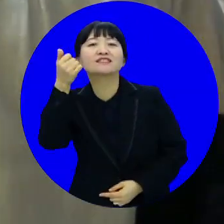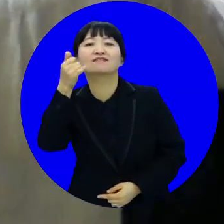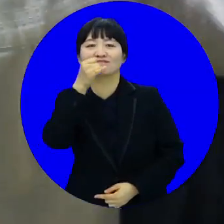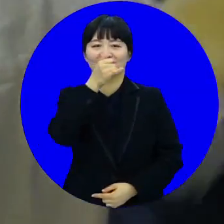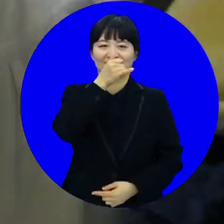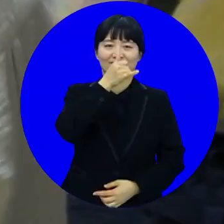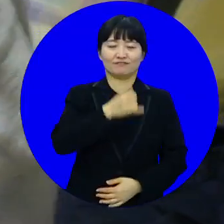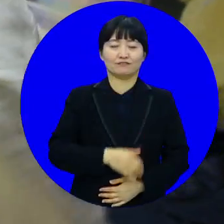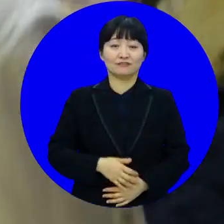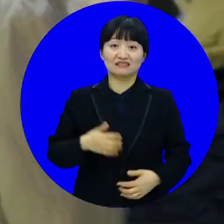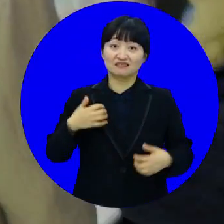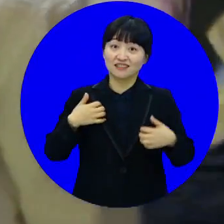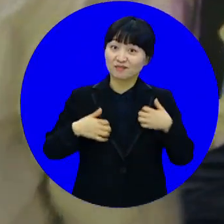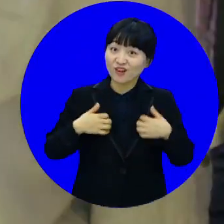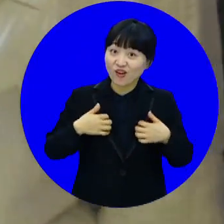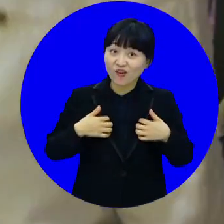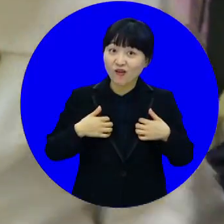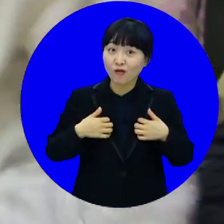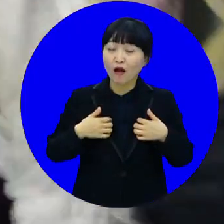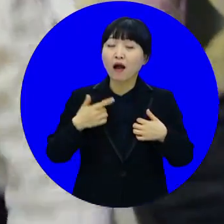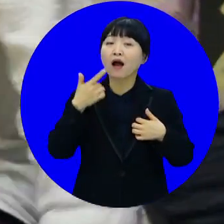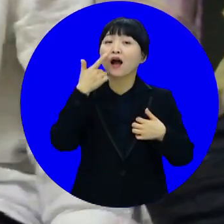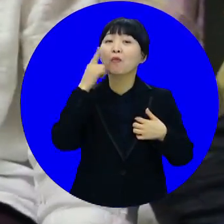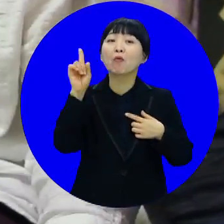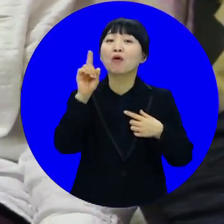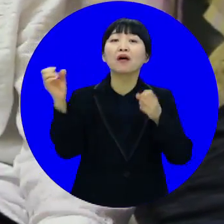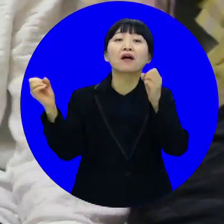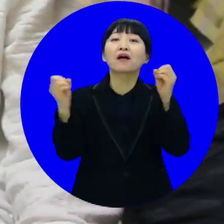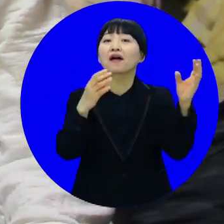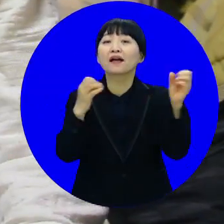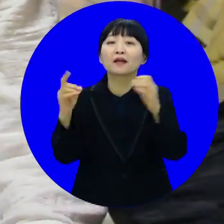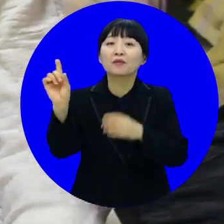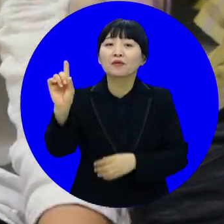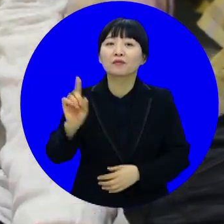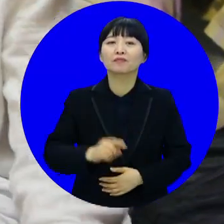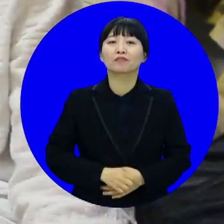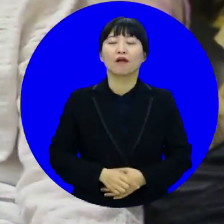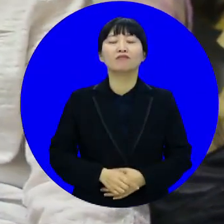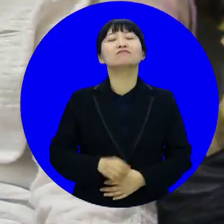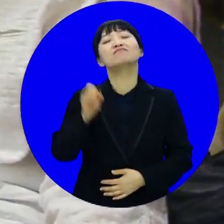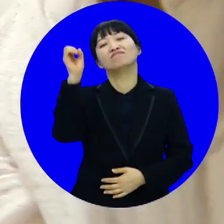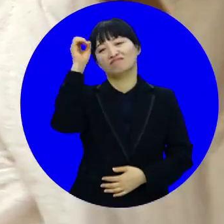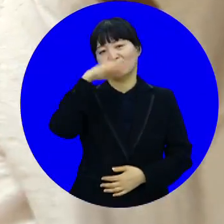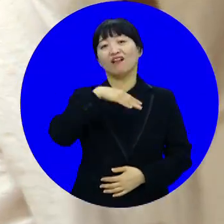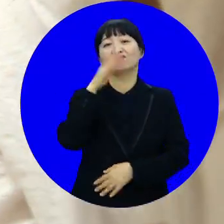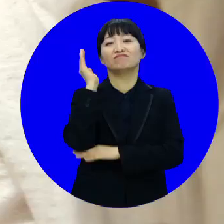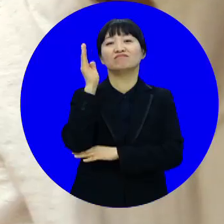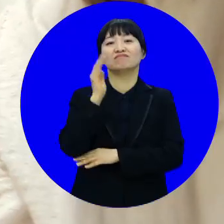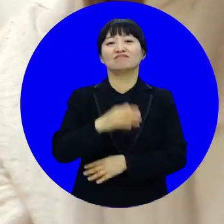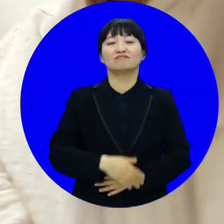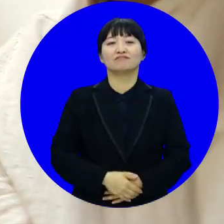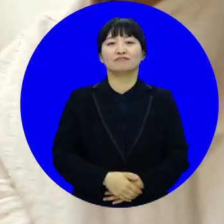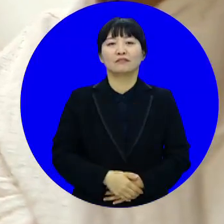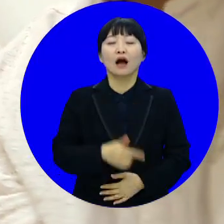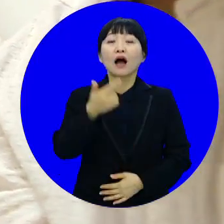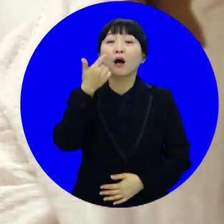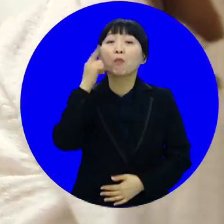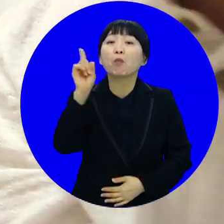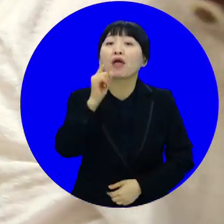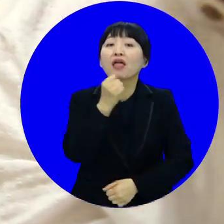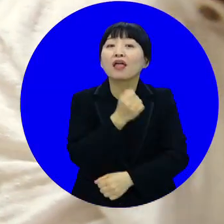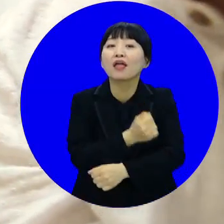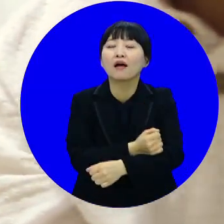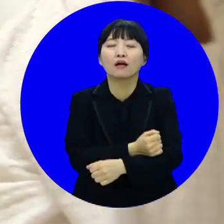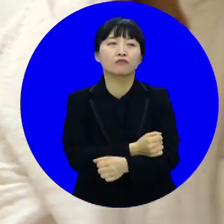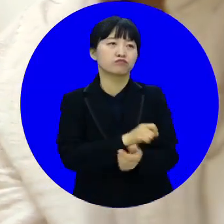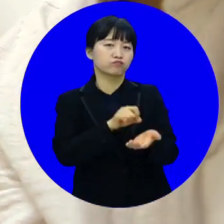재밌었어? 야? 아빠랑 무슨 얘기했어? 별 얘기 안 했어. 아빠랑 뭐 했어? 축구.